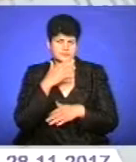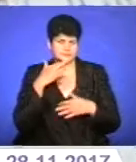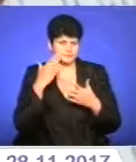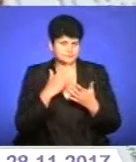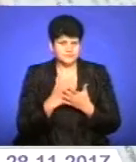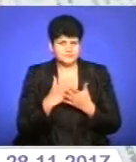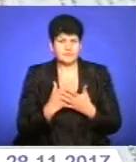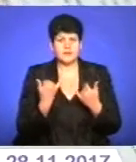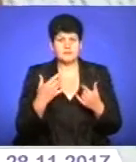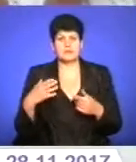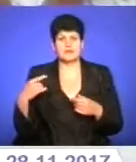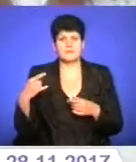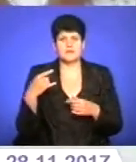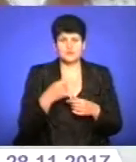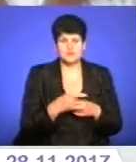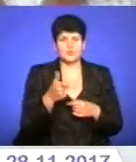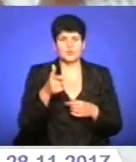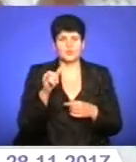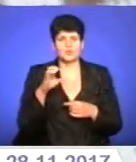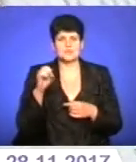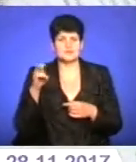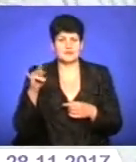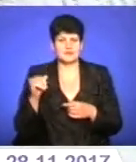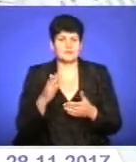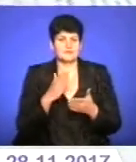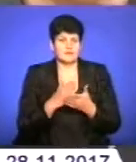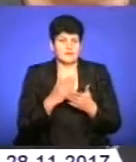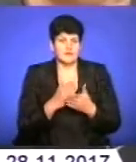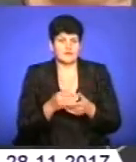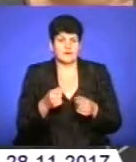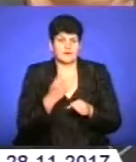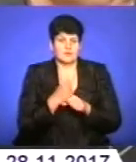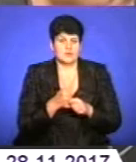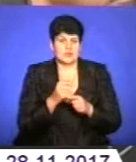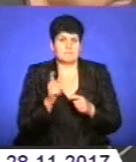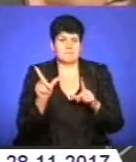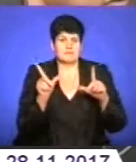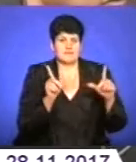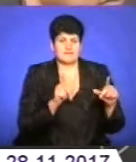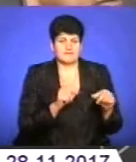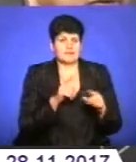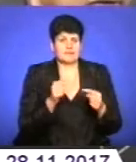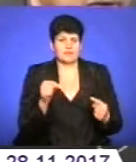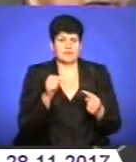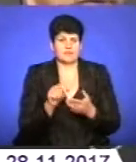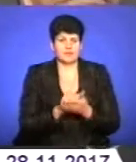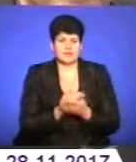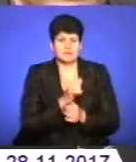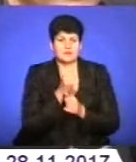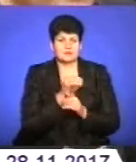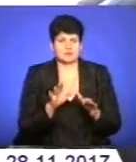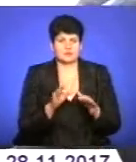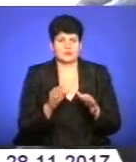на маршруті Тернопіль-Гусяти надає послуги перевізник, якого, на думку активістів, через невідповідності у документах, не повинні були взагалі допускати